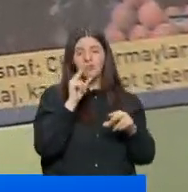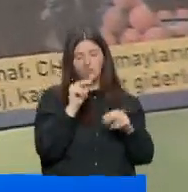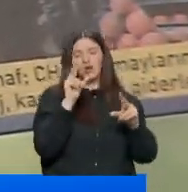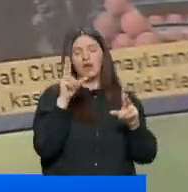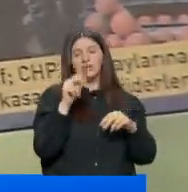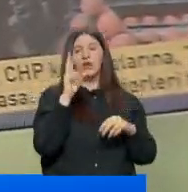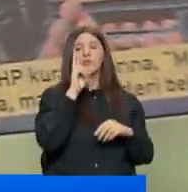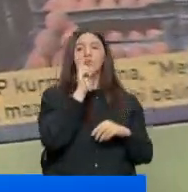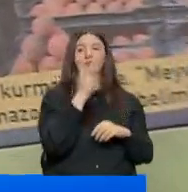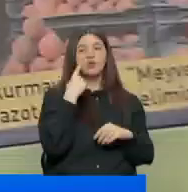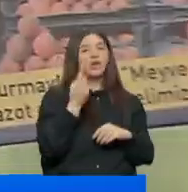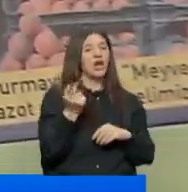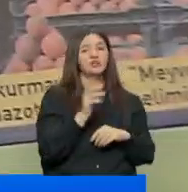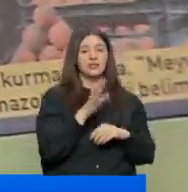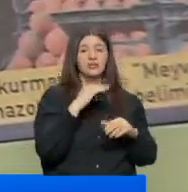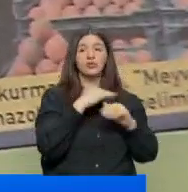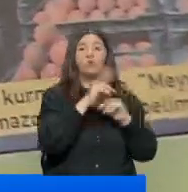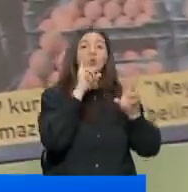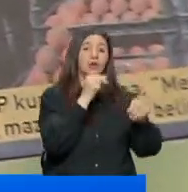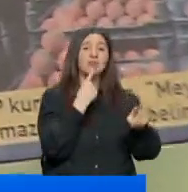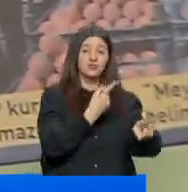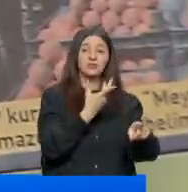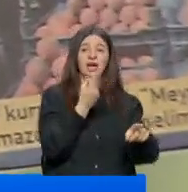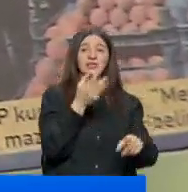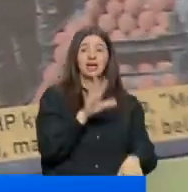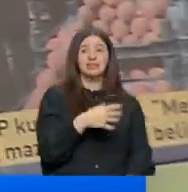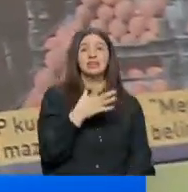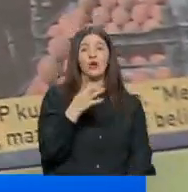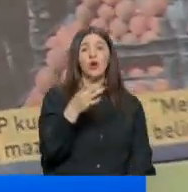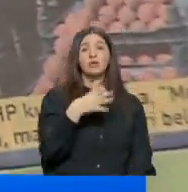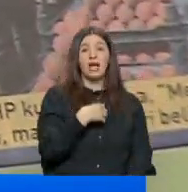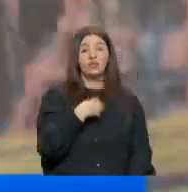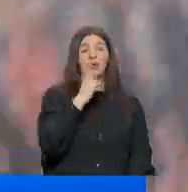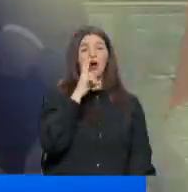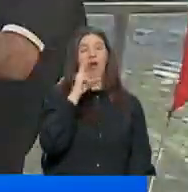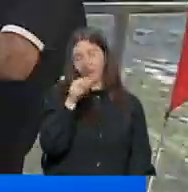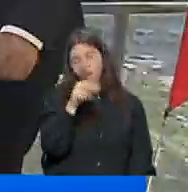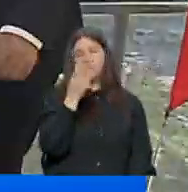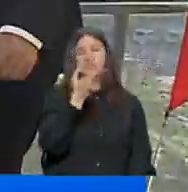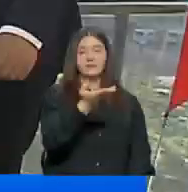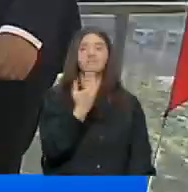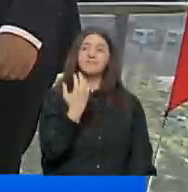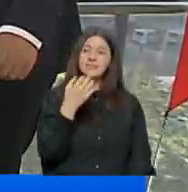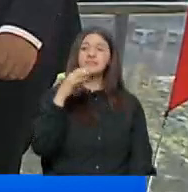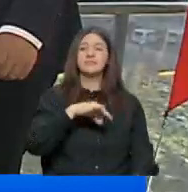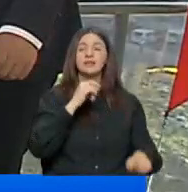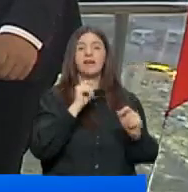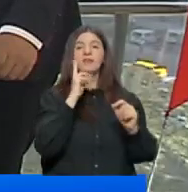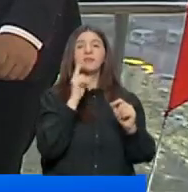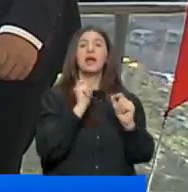da gözlerden kaçmadı. Millete uyun demişti, az kalsın o uyuya kalacaktı. Şimdi efendim,